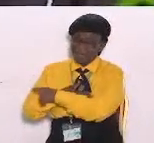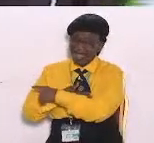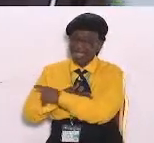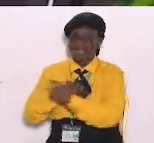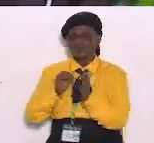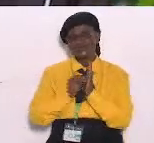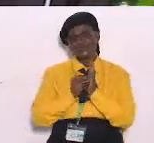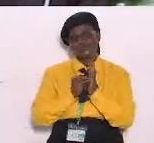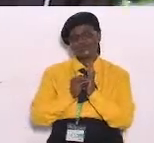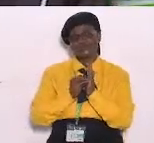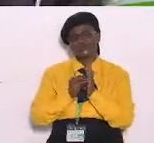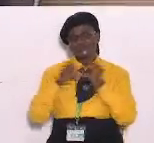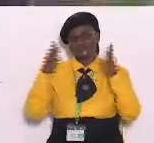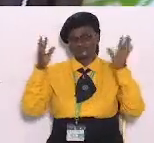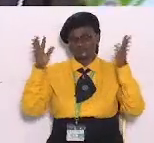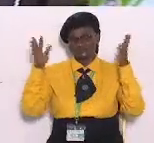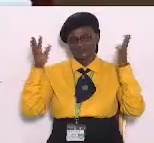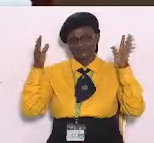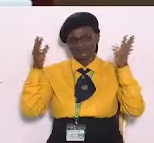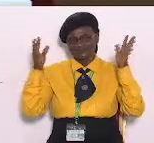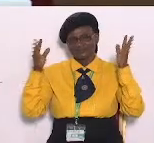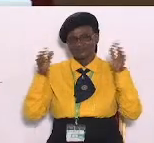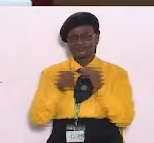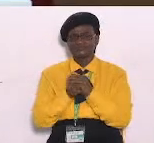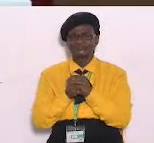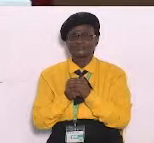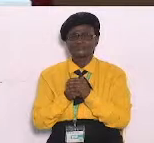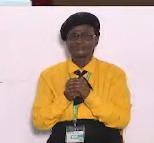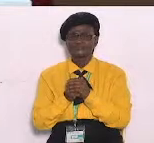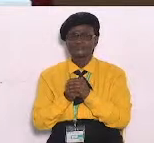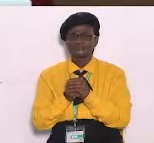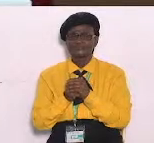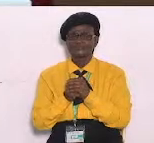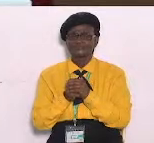vraiment aussi occupé faisant la